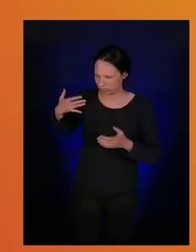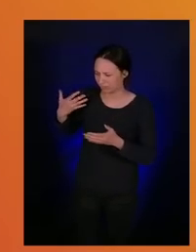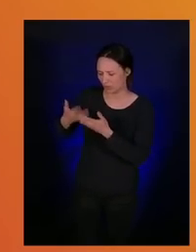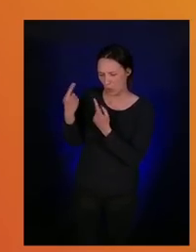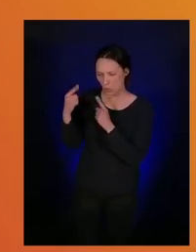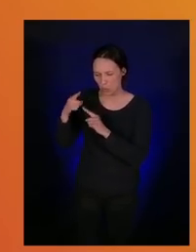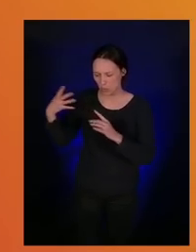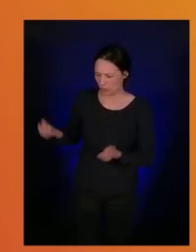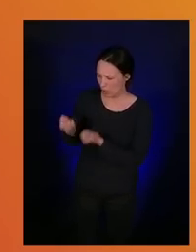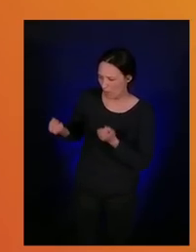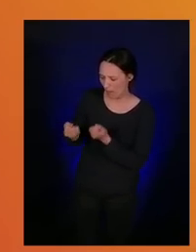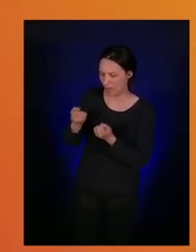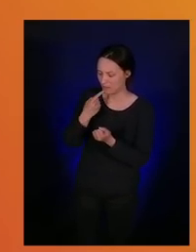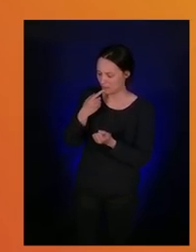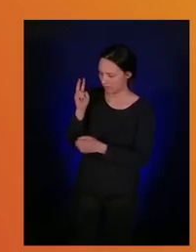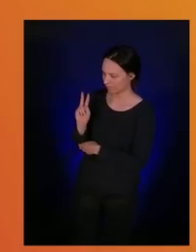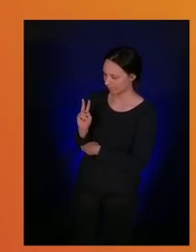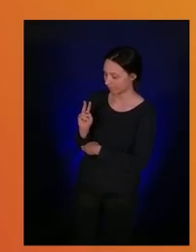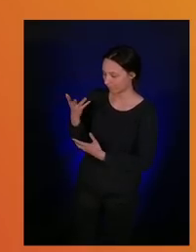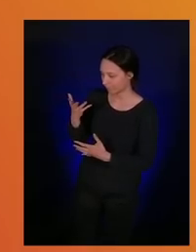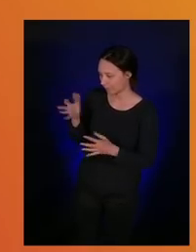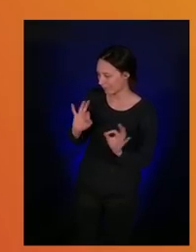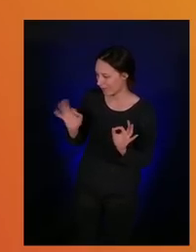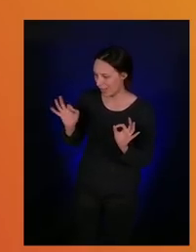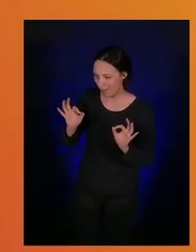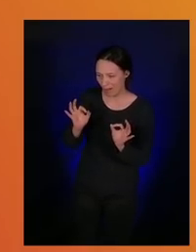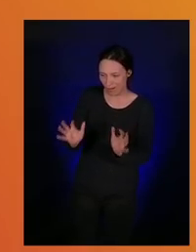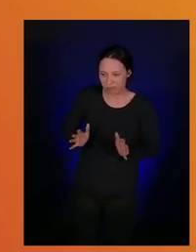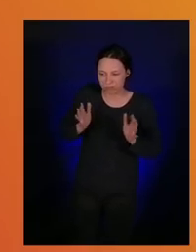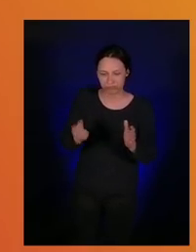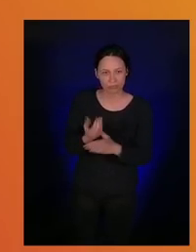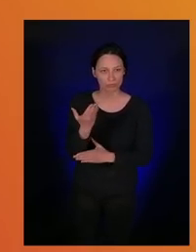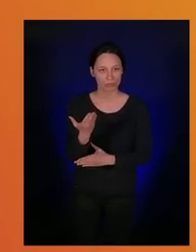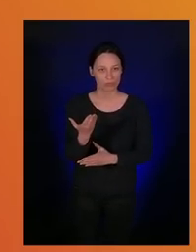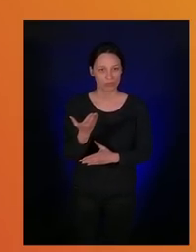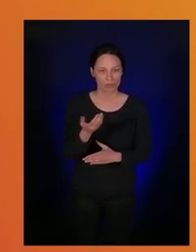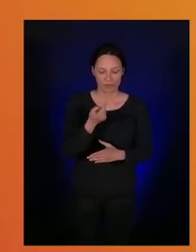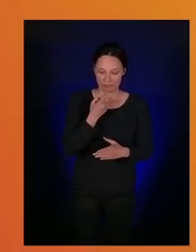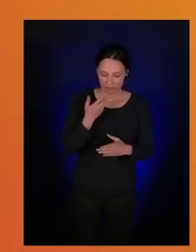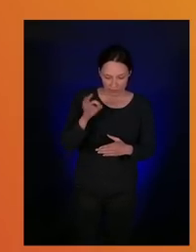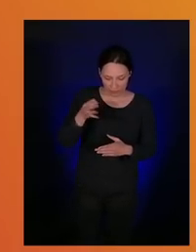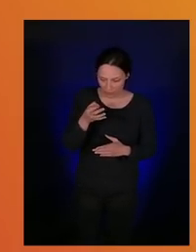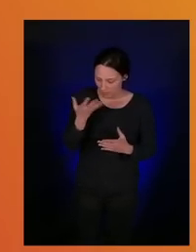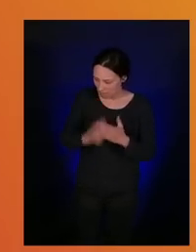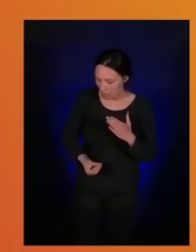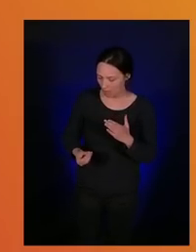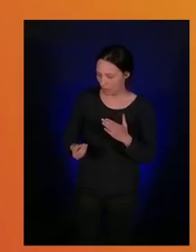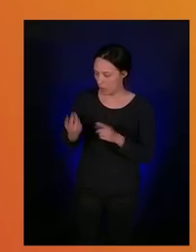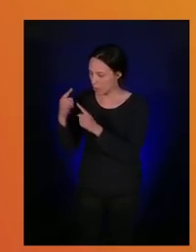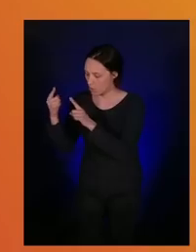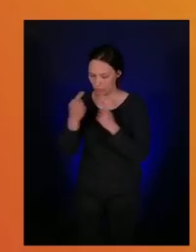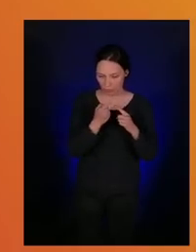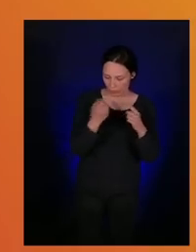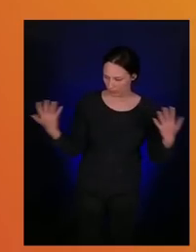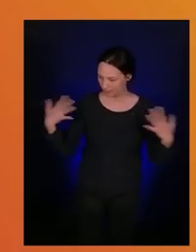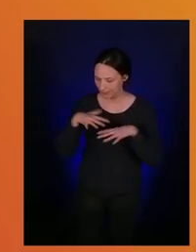l'absence totale d'impulsion, soit une non-volonté de créer du commun ou de faire converger les luttes et revendications pour construire le rapport